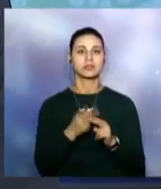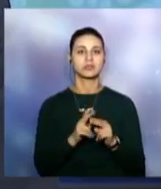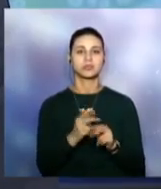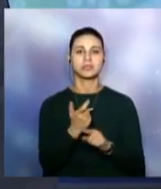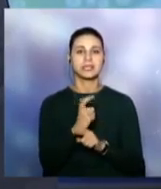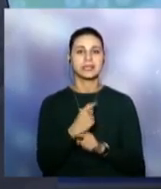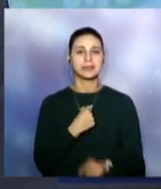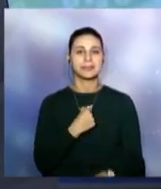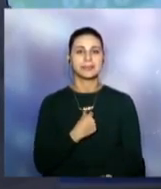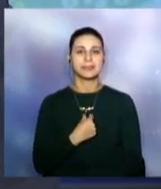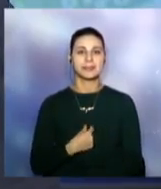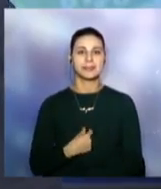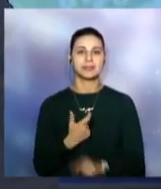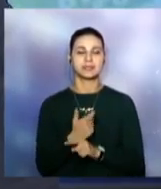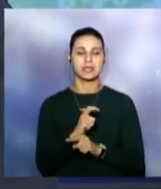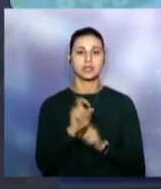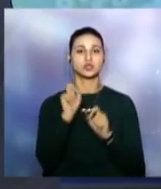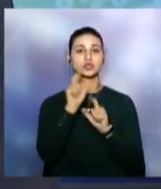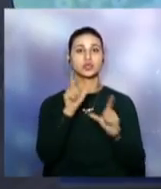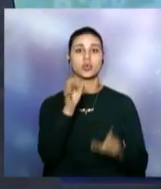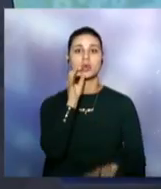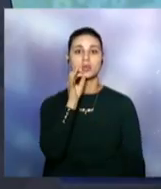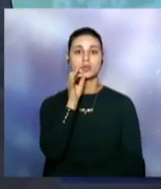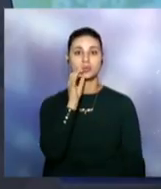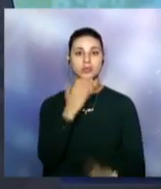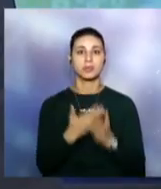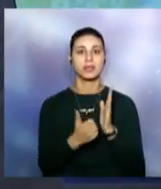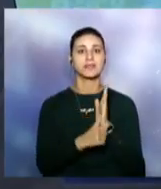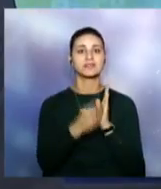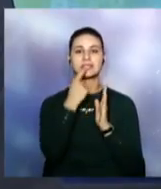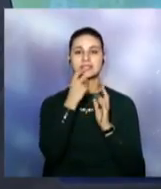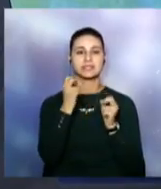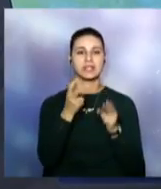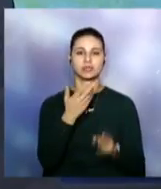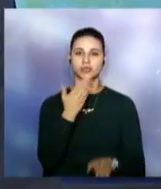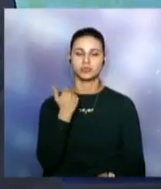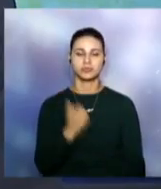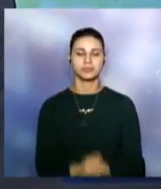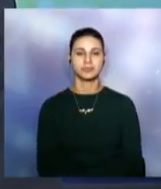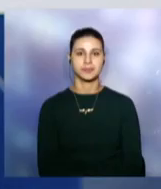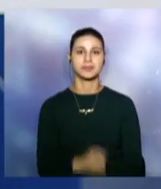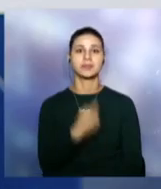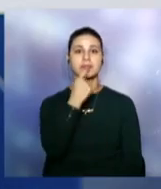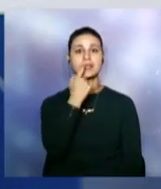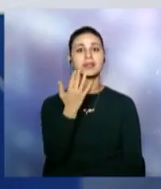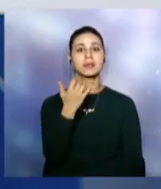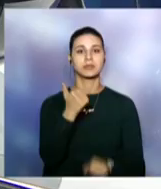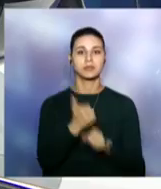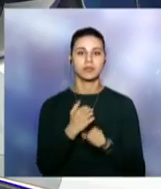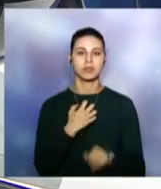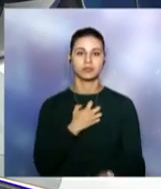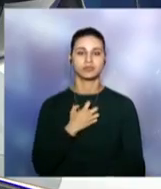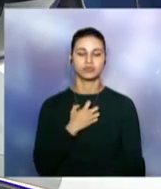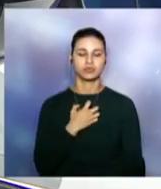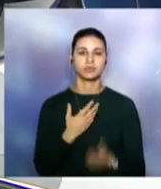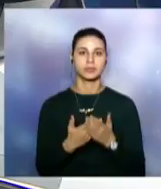მცირეა მისი გასასწრული და სკოლამდელი ასაკის ბავშვი უკვე ნაკლებად არის საშიში. Ანუ ასაკს აქვს